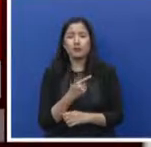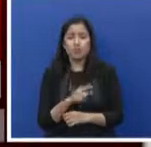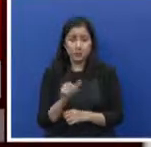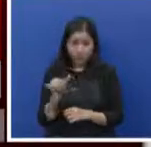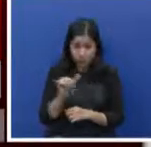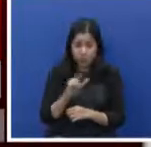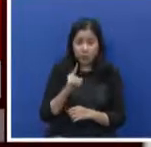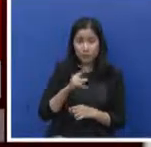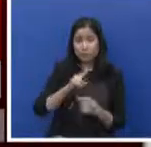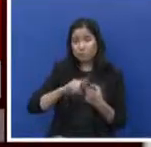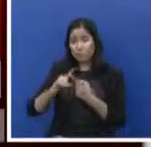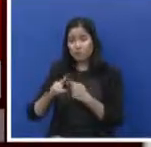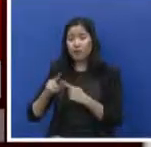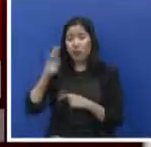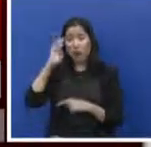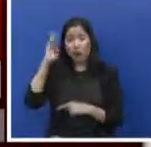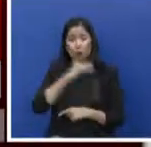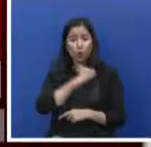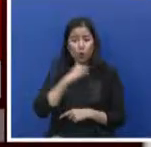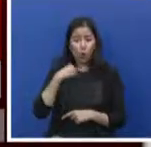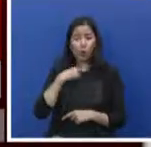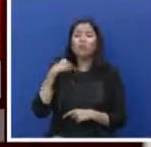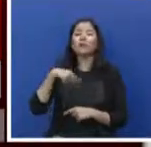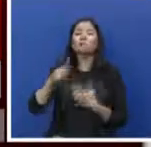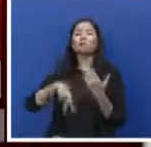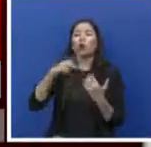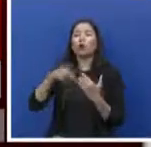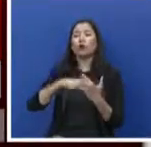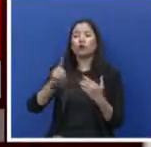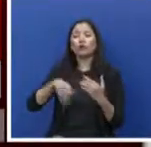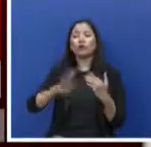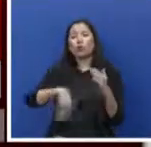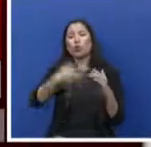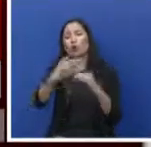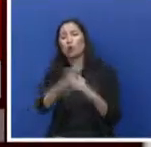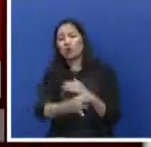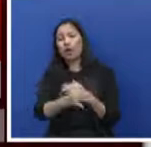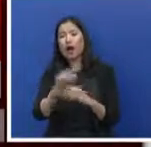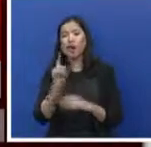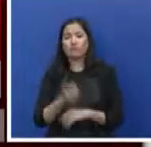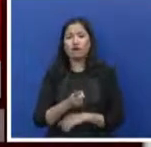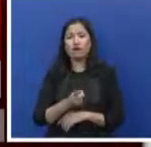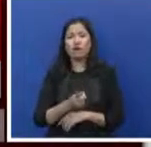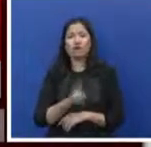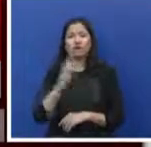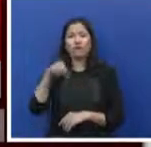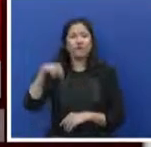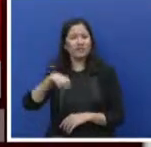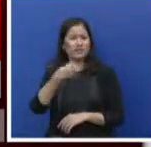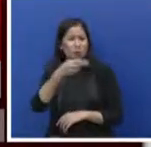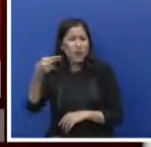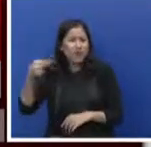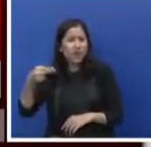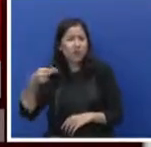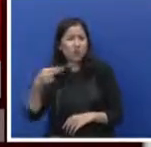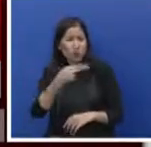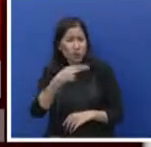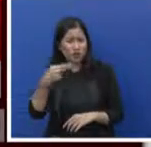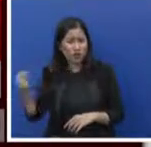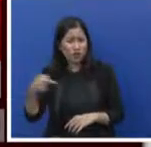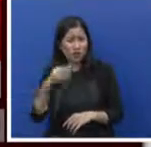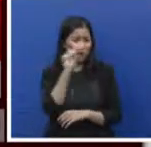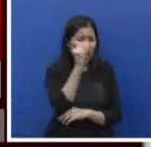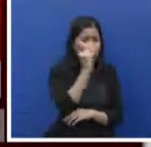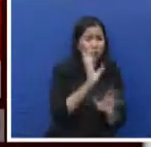dengan teman-teman Halodoc untuk mengexpand program ini keluar Jakarta, Mbak. Jadi karena Indonesia ya, Mbak. Indonesia bukan hanya